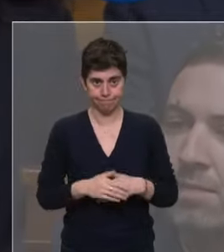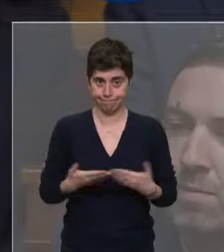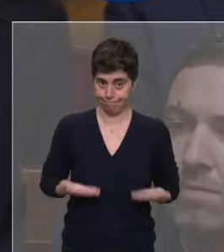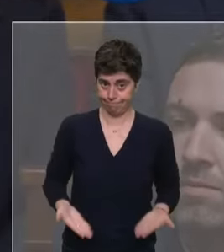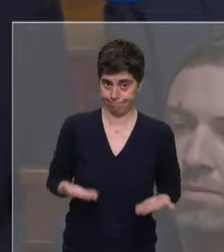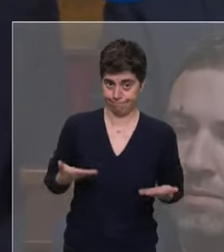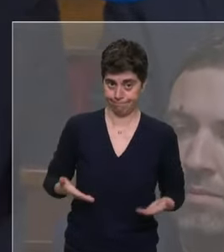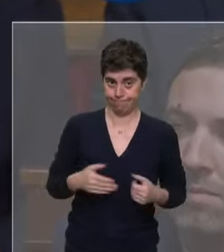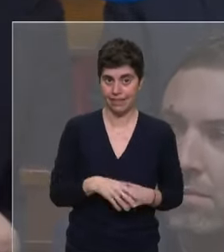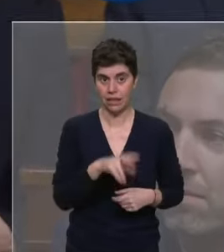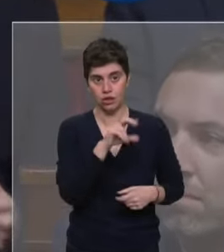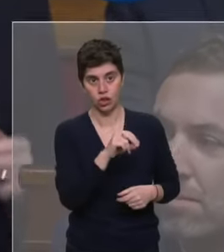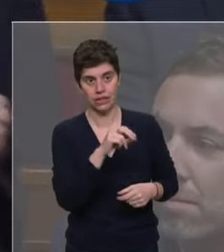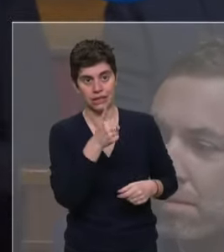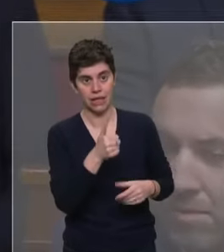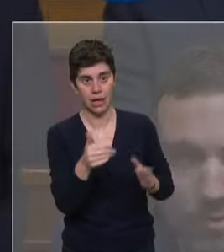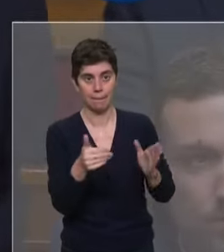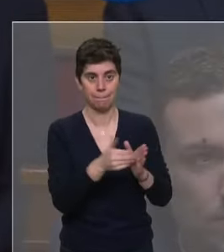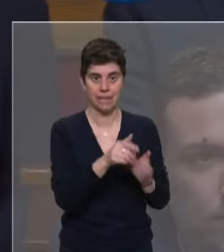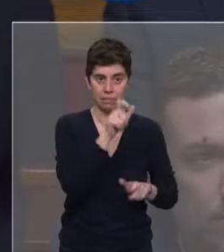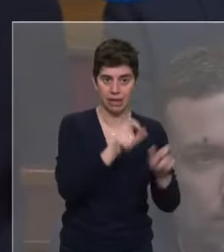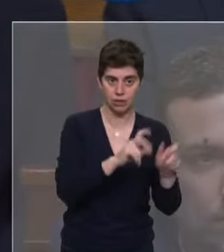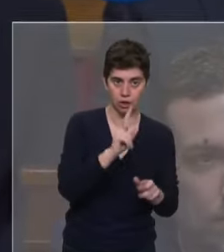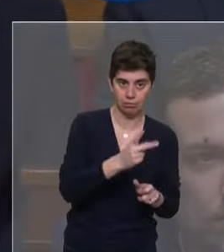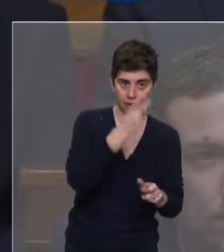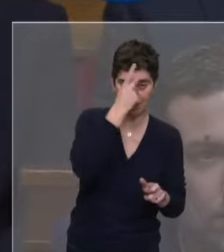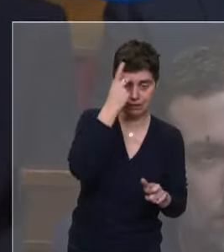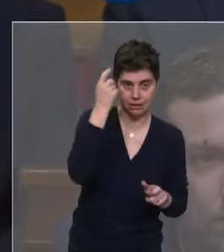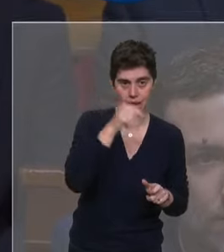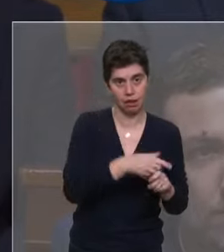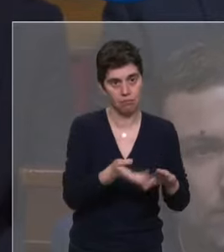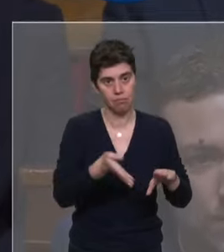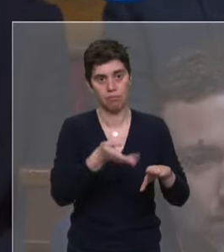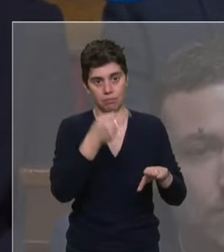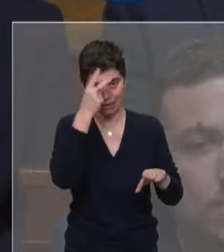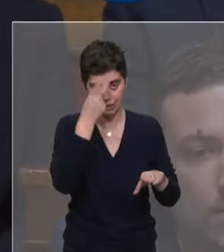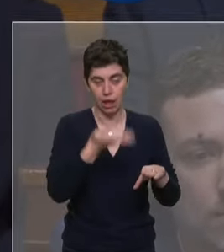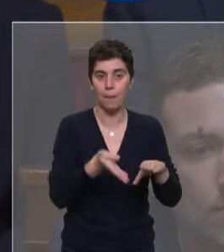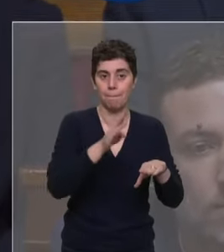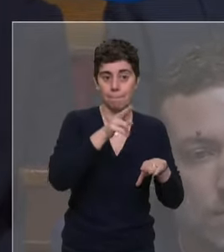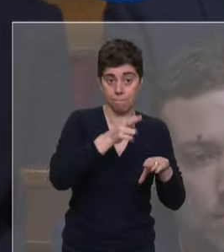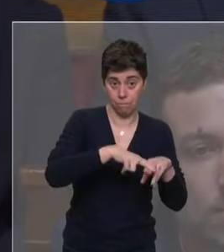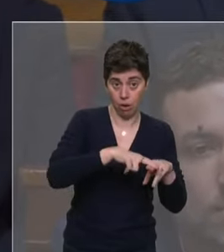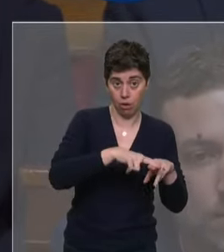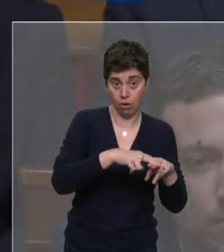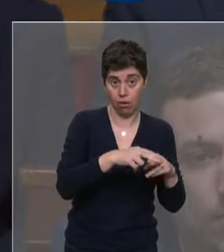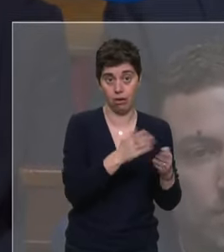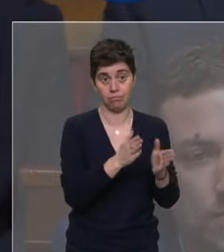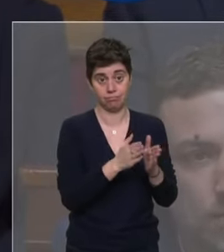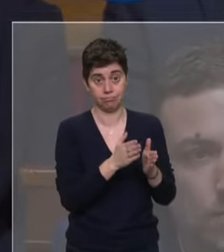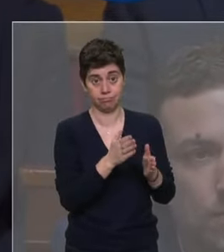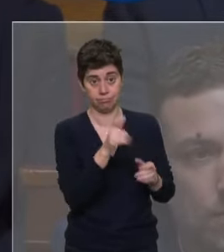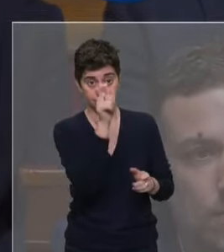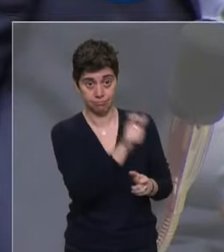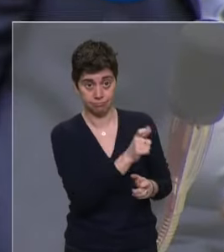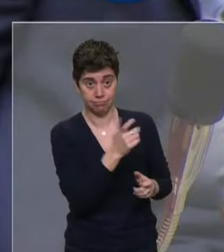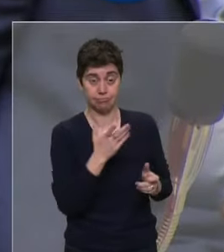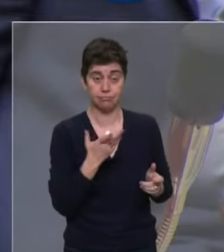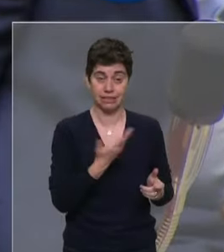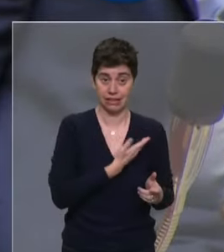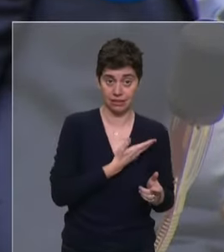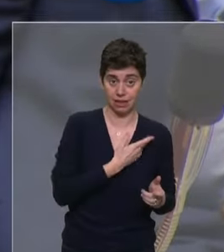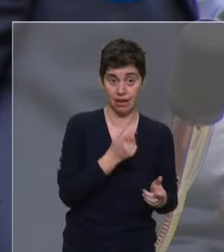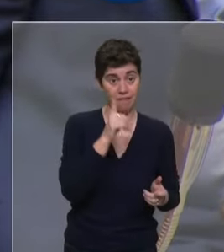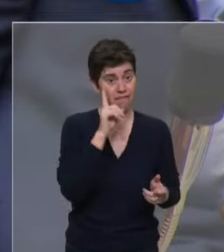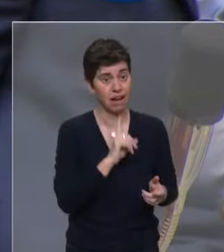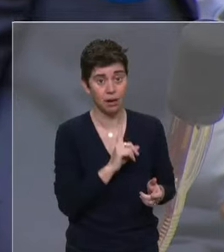parle, près de 31 000 Palestiniens ont été tués à Gaza. 70% d'entre eux sont des femmes et des enfants. À l'heure où je vous